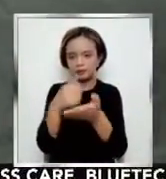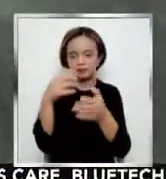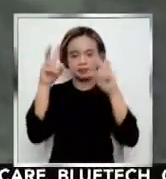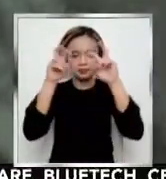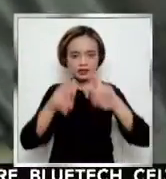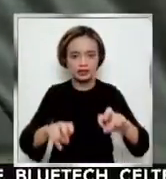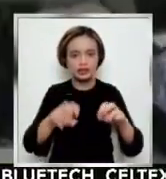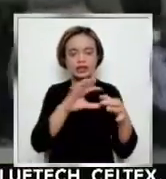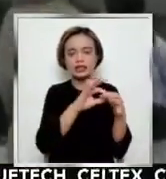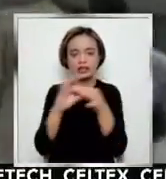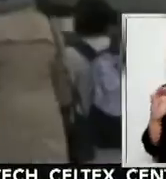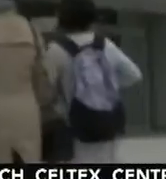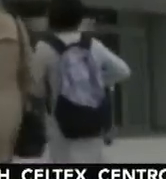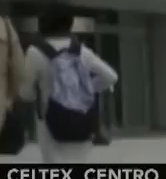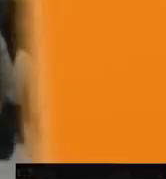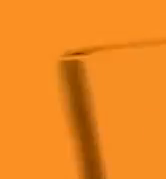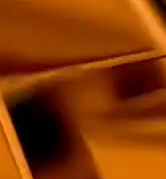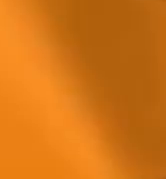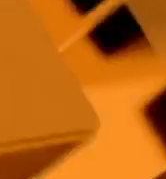EJK.